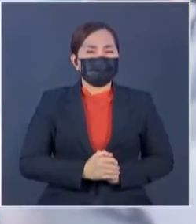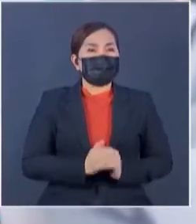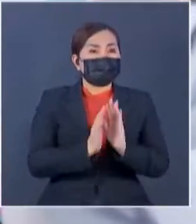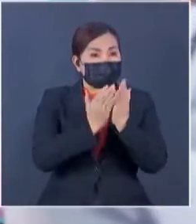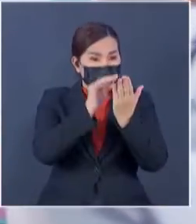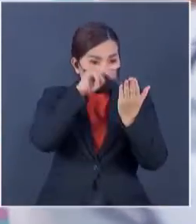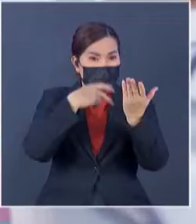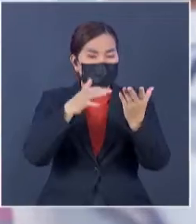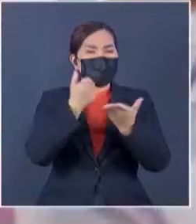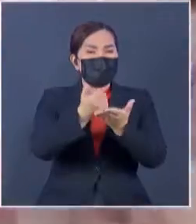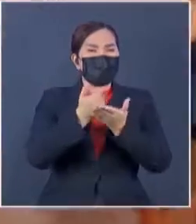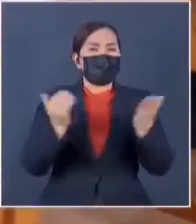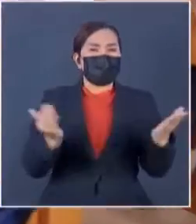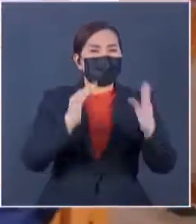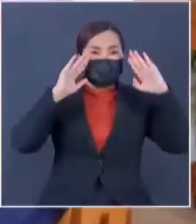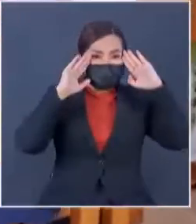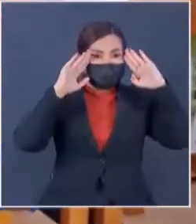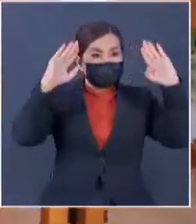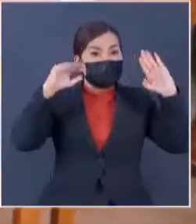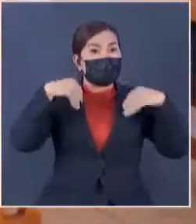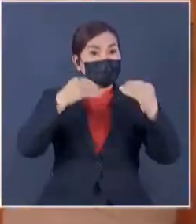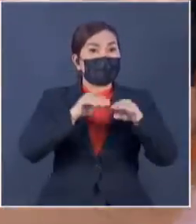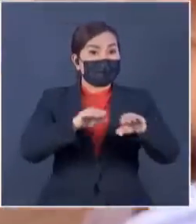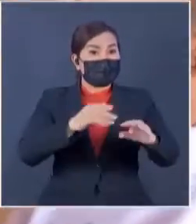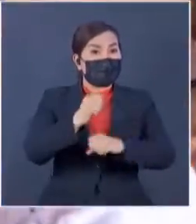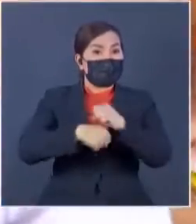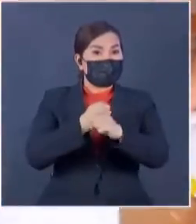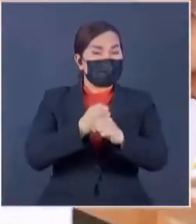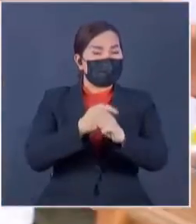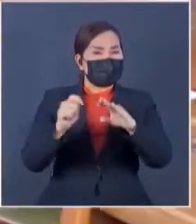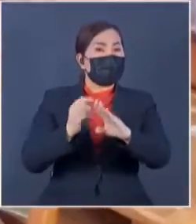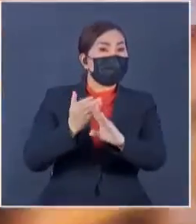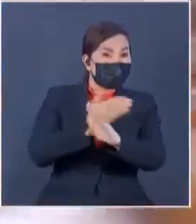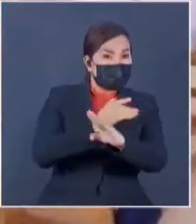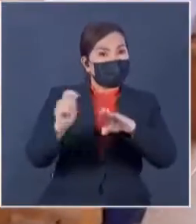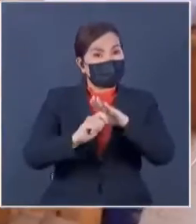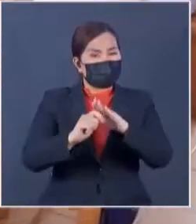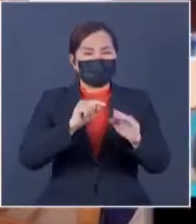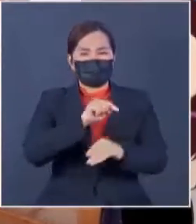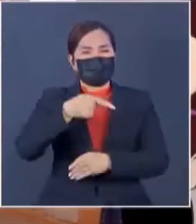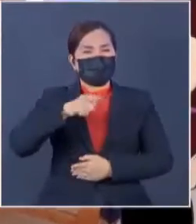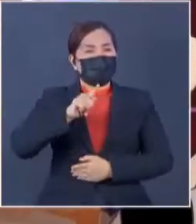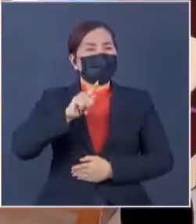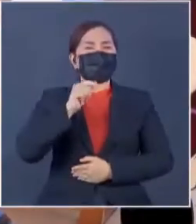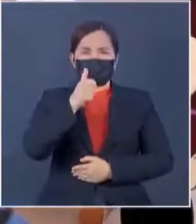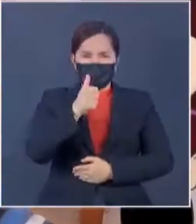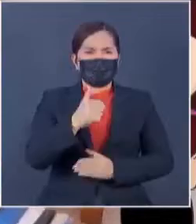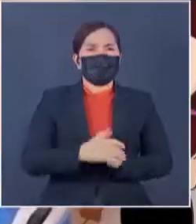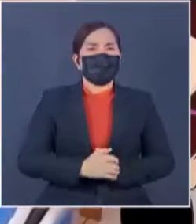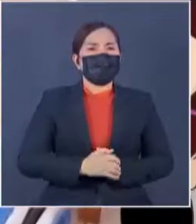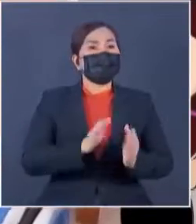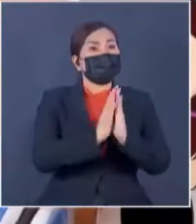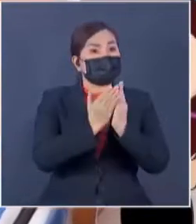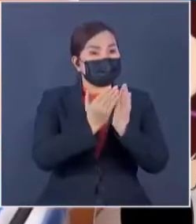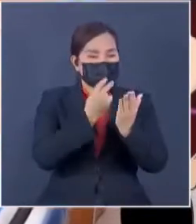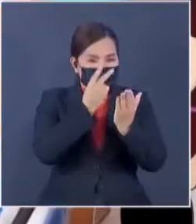บการณ์ให้กับกลุ่มเด็กวัยก่อนเข้าอนุบาลเด็กระดับชั้นอนุบาลและเด็กระดับชั้นประถมศึกษาโดยหนังสือนี้จะ